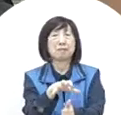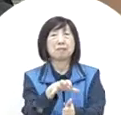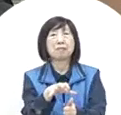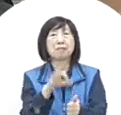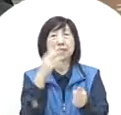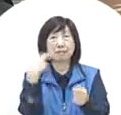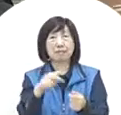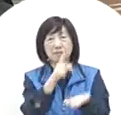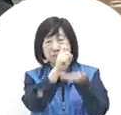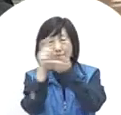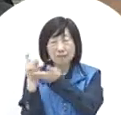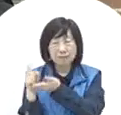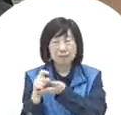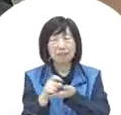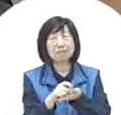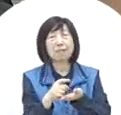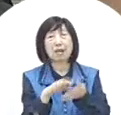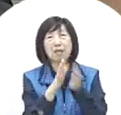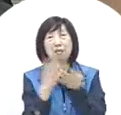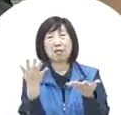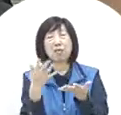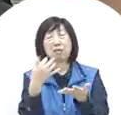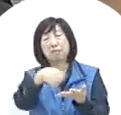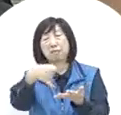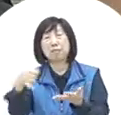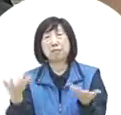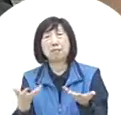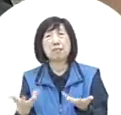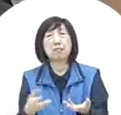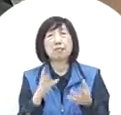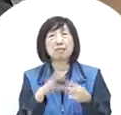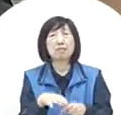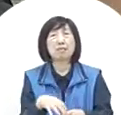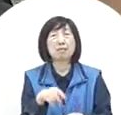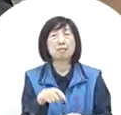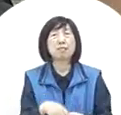的影片跟照片。这件事情离谱是什么？市长，我讲给你听。